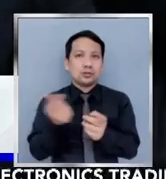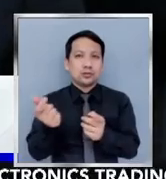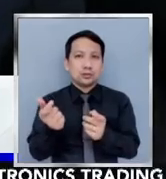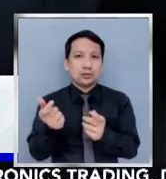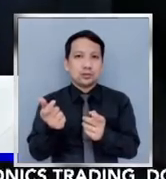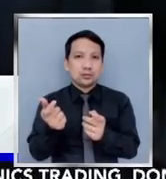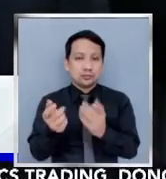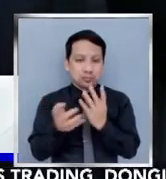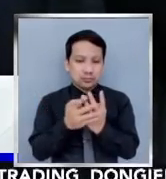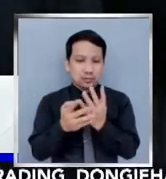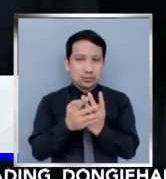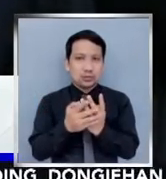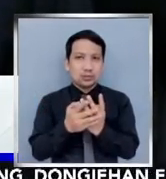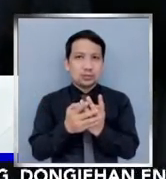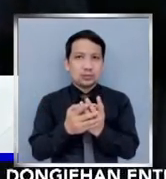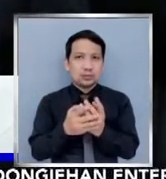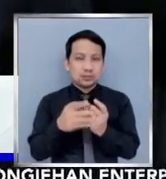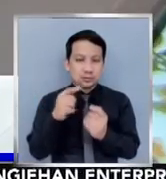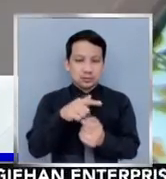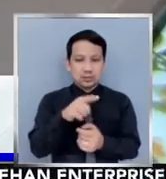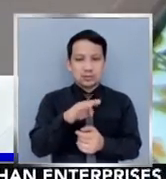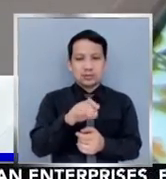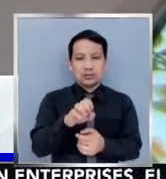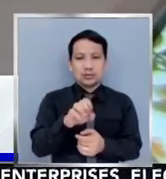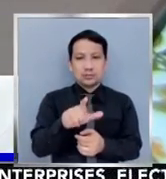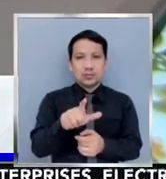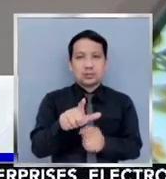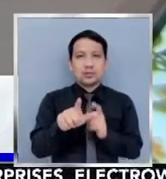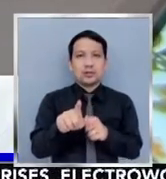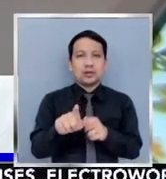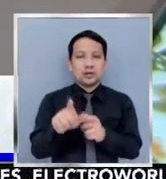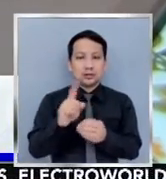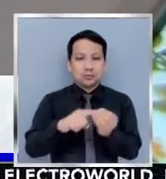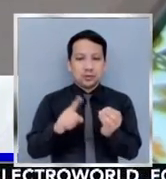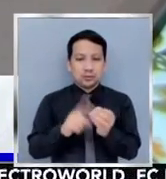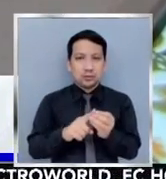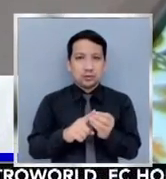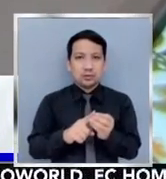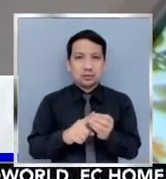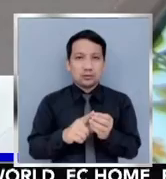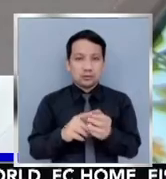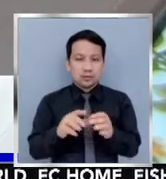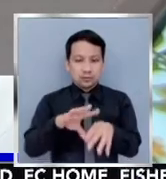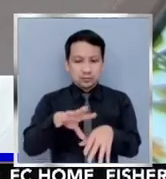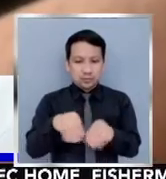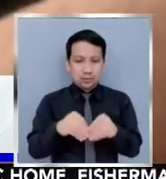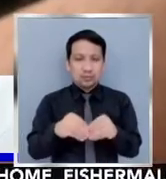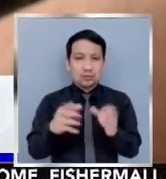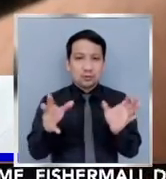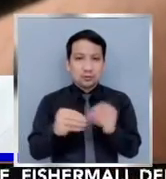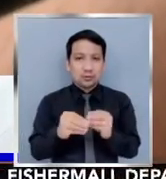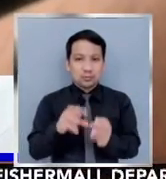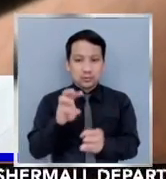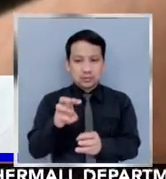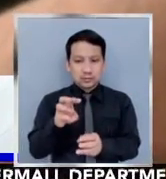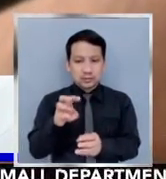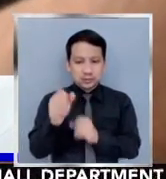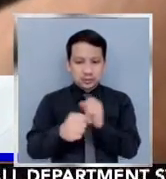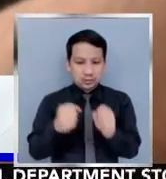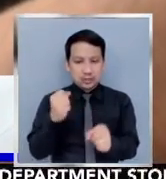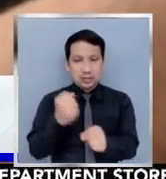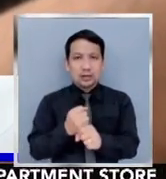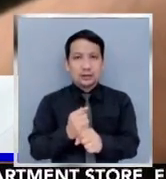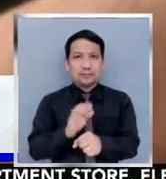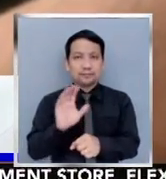libel. Sa ilalim ng umiiral na batas, ang libel ay may kaakibat na parusa na hanggang 6 na taon na pagkakakulong na